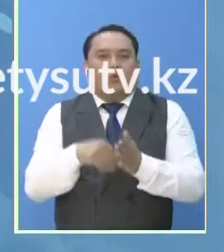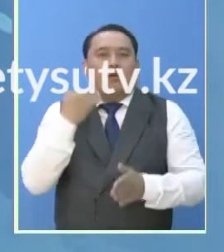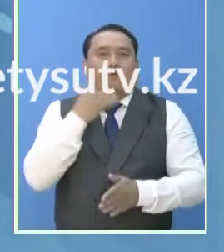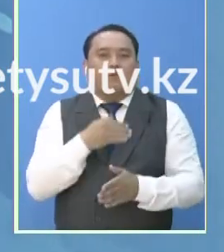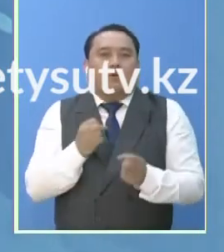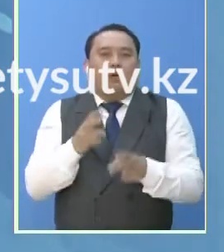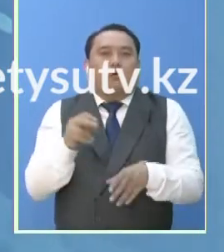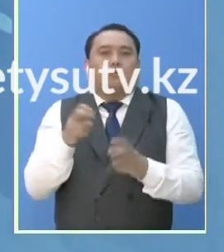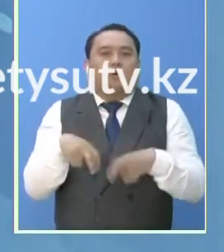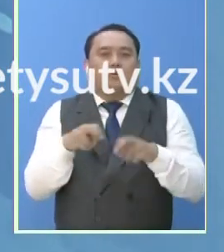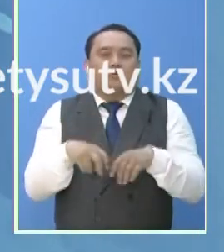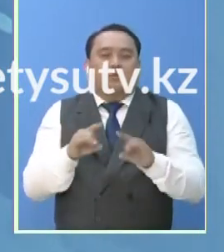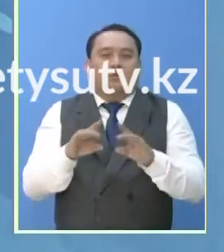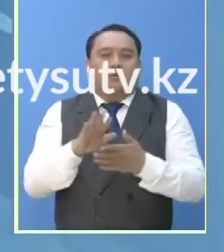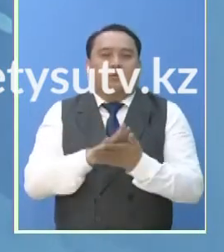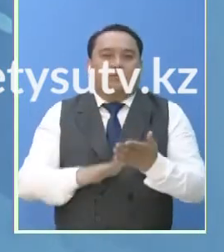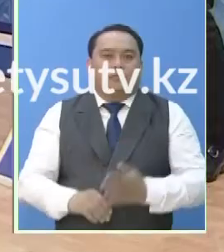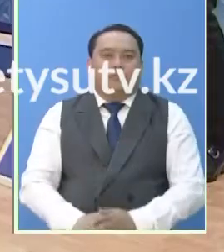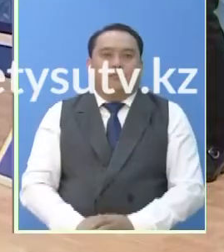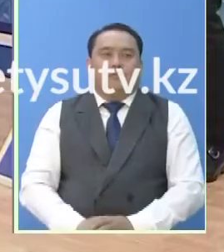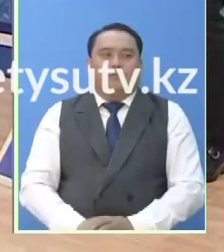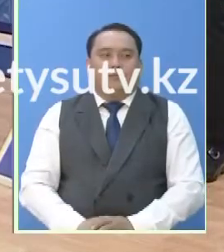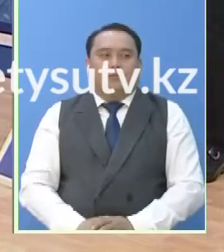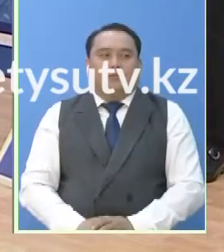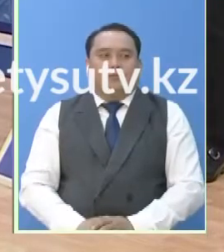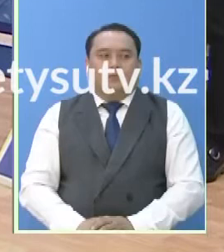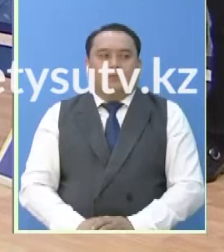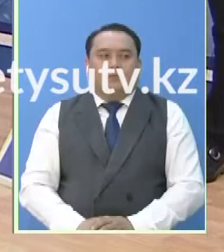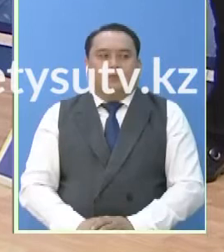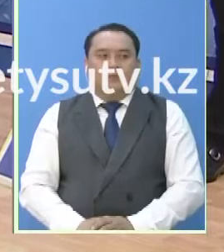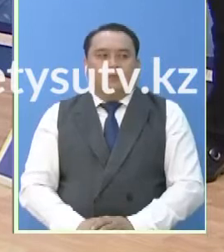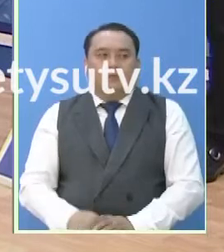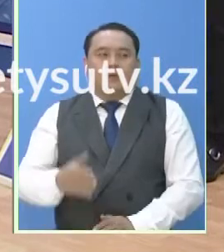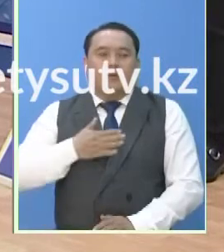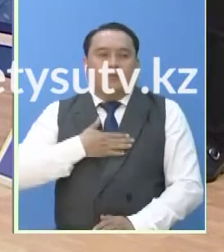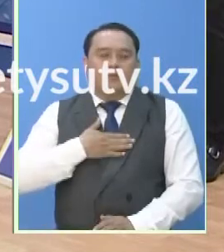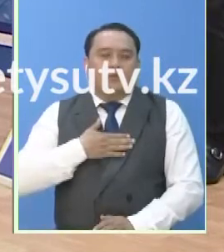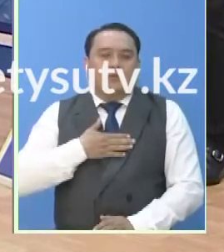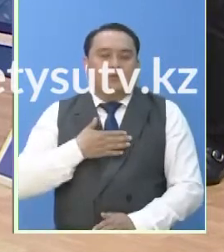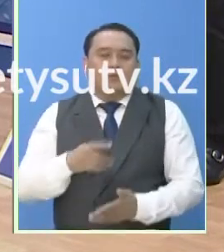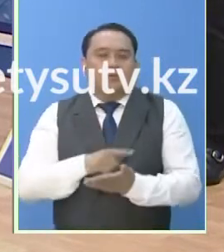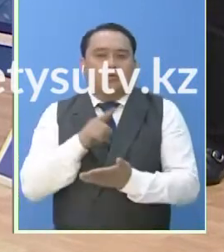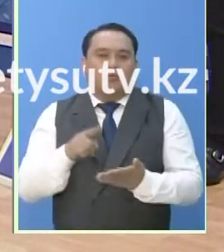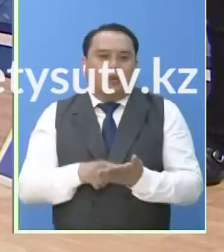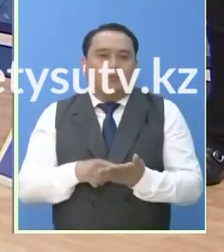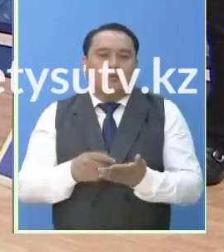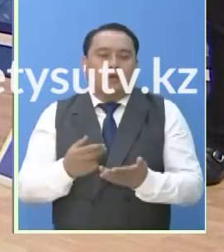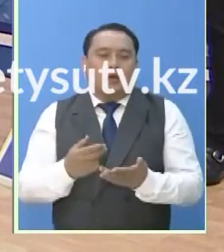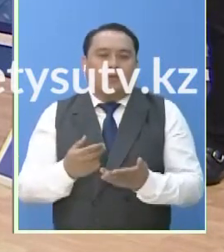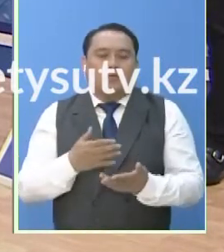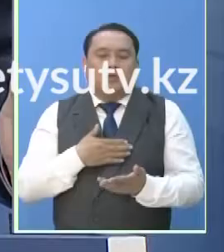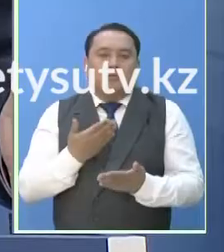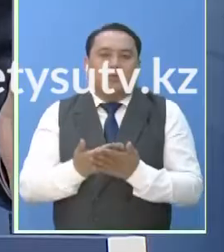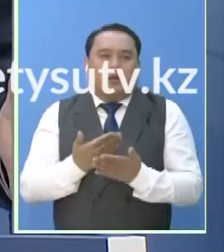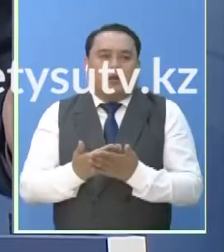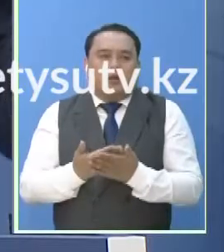қалай тексерілді, осы жөнінде тоқтала аласыздар ма? Оны енді шын мәнісінде міне айтып отырмын ғой, мен қанша уақыттан